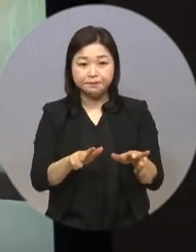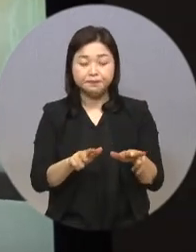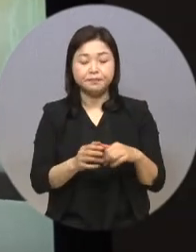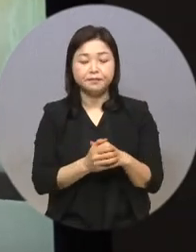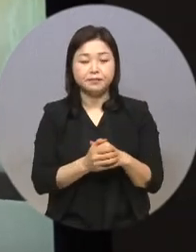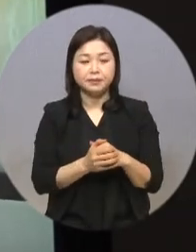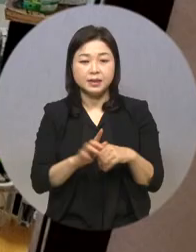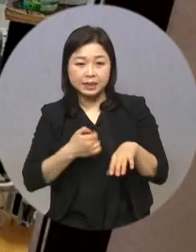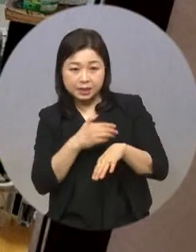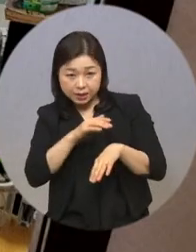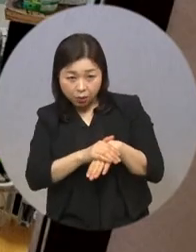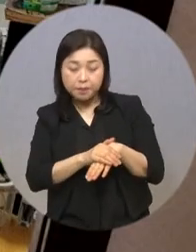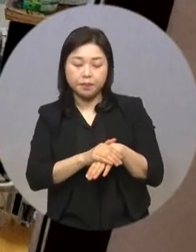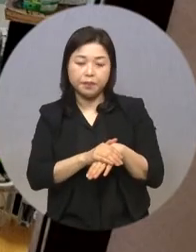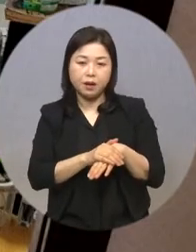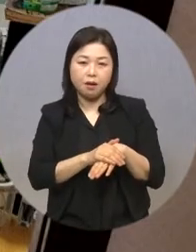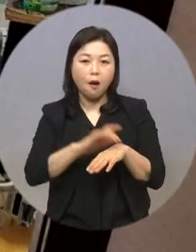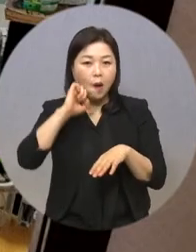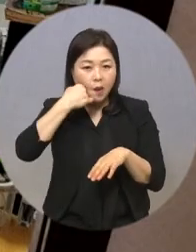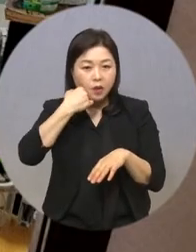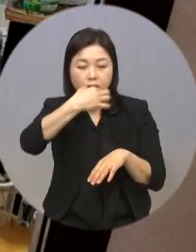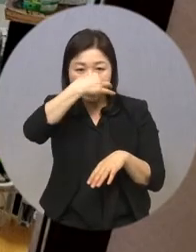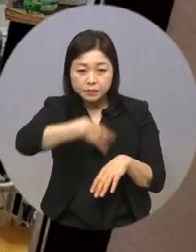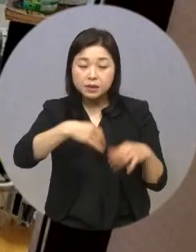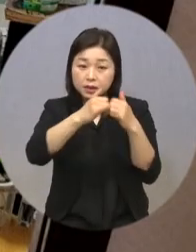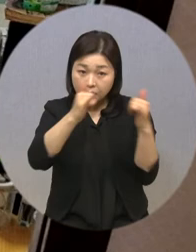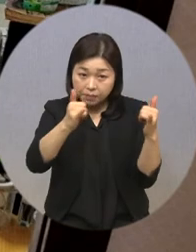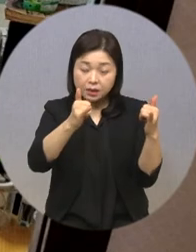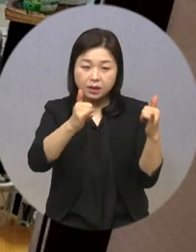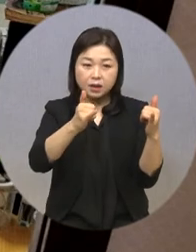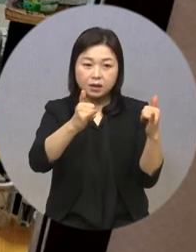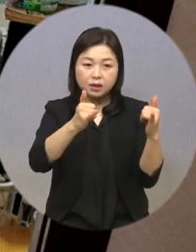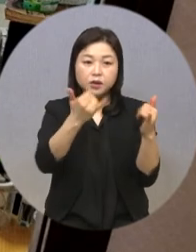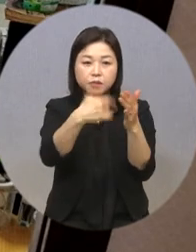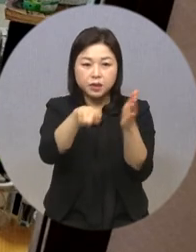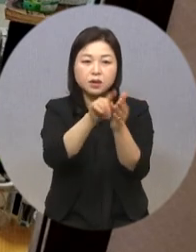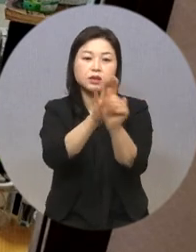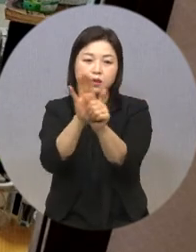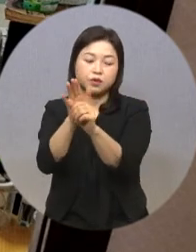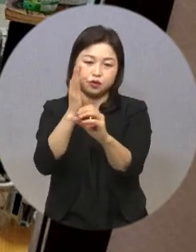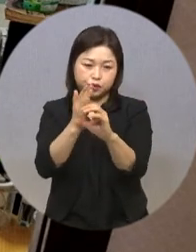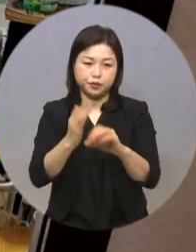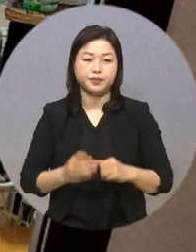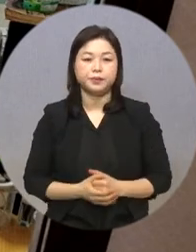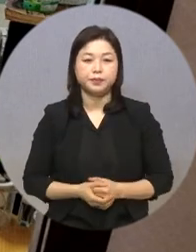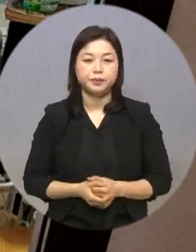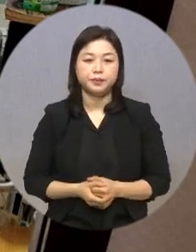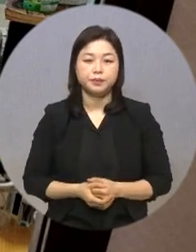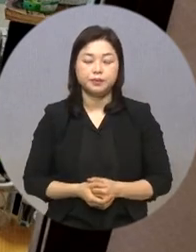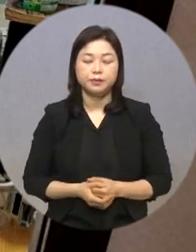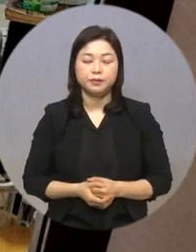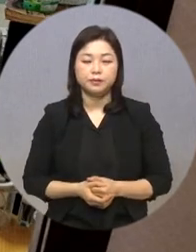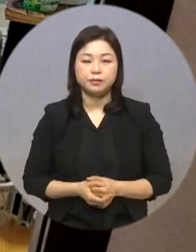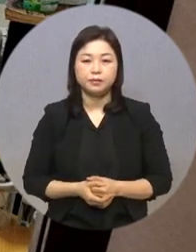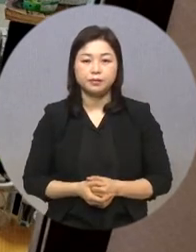그들이 직접 나서서 어려움 속에 있는 이웃을 지원하고 있습니다. 복지TV 경기방송 정은선입니다.